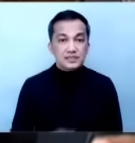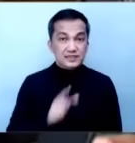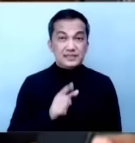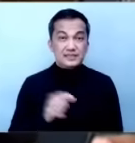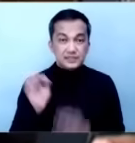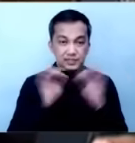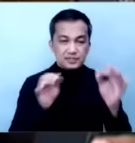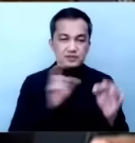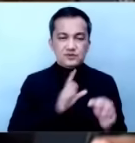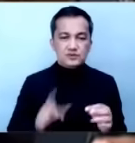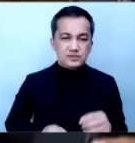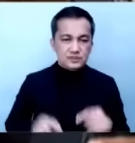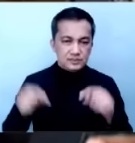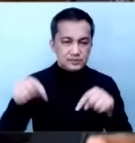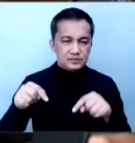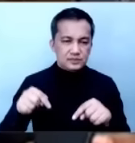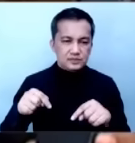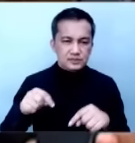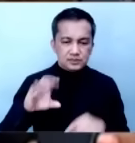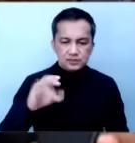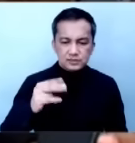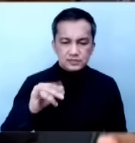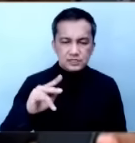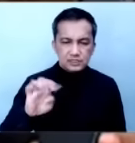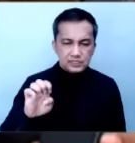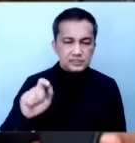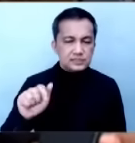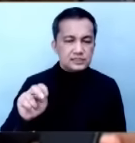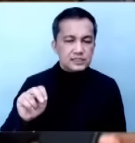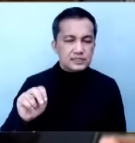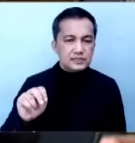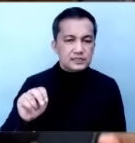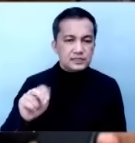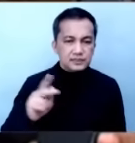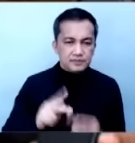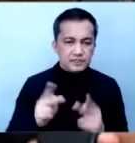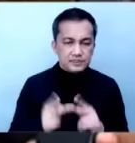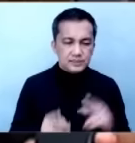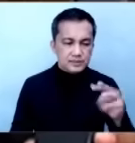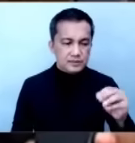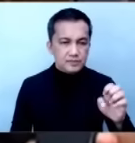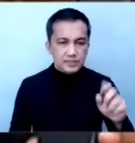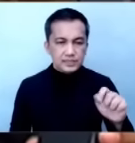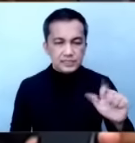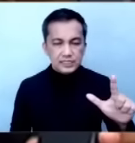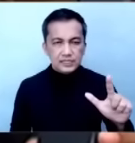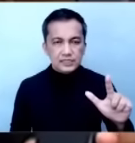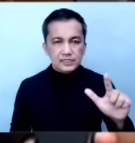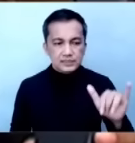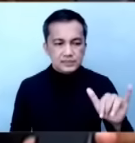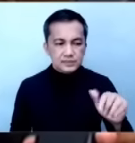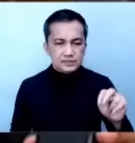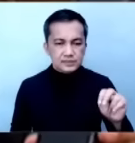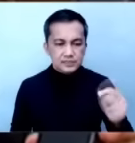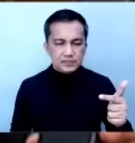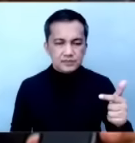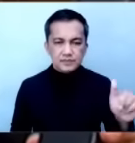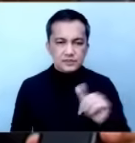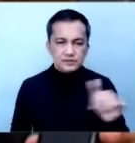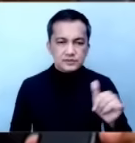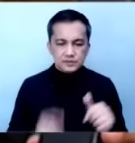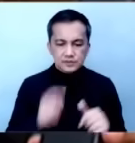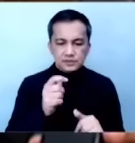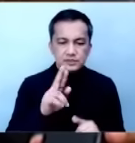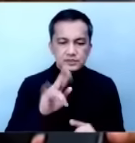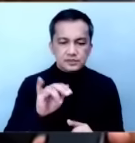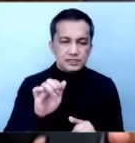dito ay si Charlie Tan, nakapartner ito ni Michael Yang. Magkapareha sila ng triad. Tapos